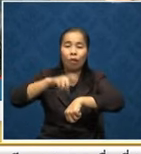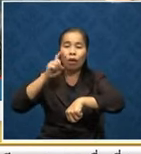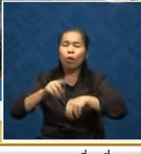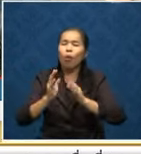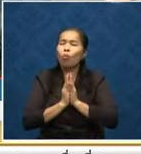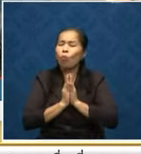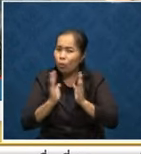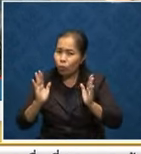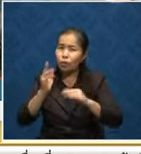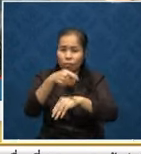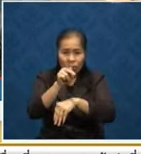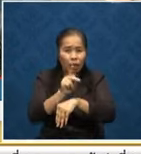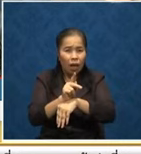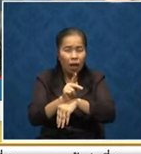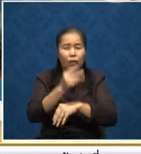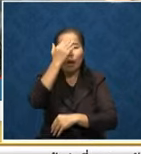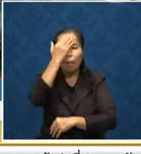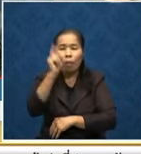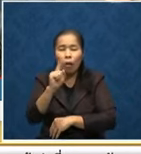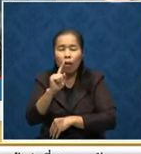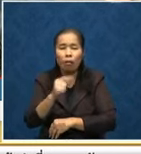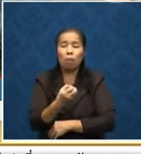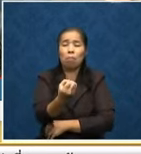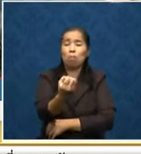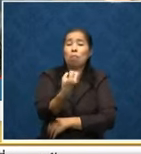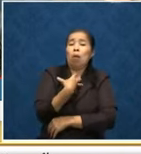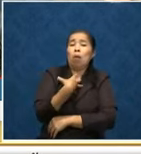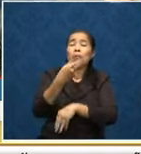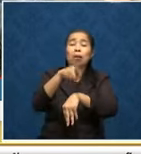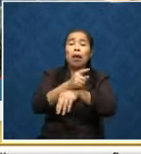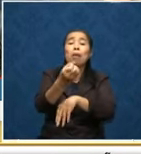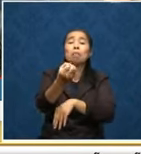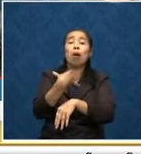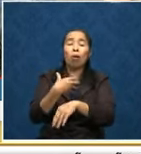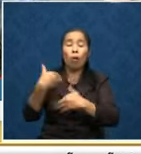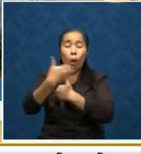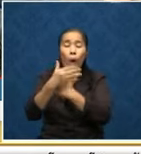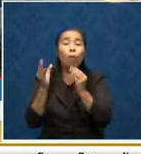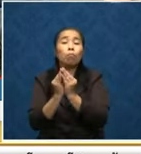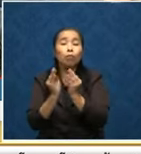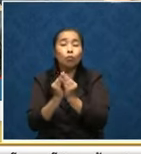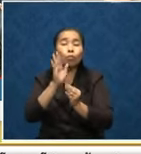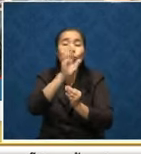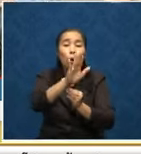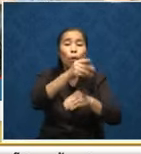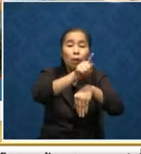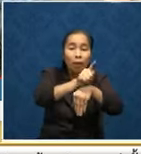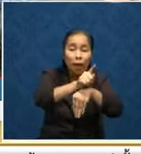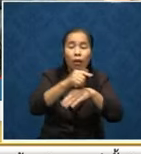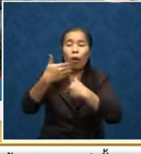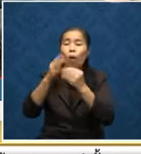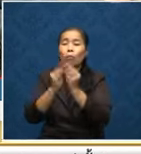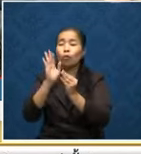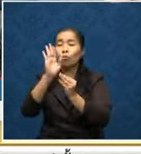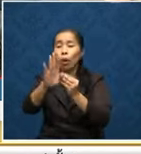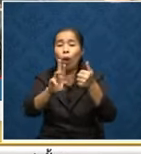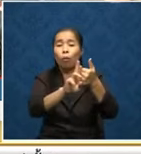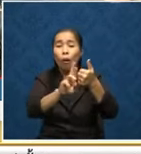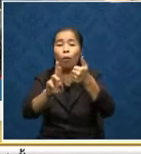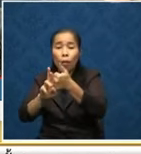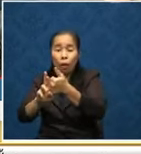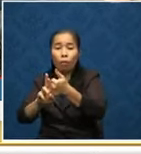ธานเมื่อสักครู่นี้ที่ท่านกรุณาบอกพวกเราทุกๆคนว่าห้องประชุมของท่านประธานก็ดีห้องประชุมของท่านรองทั้งสองท่านก็ดี